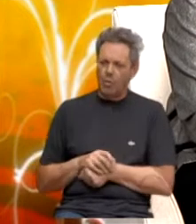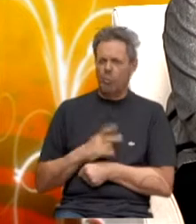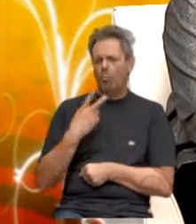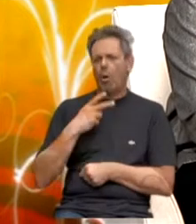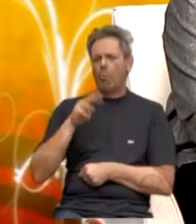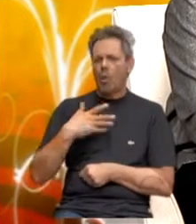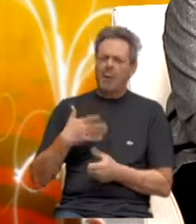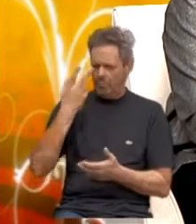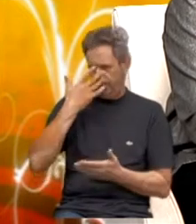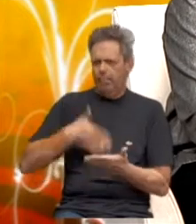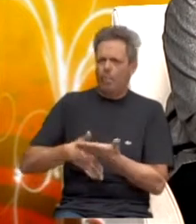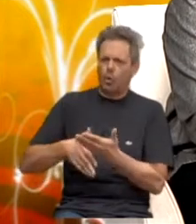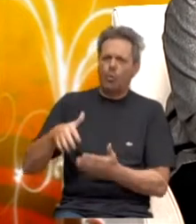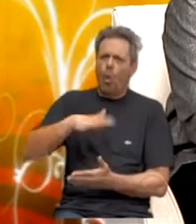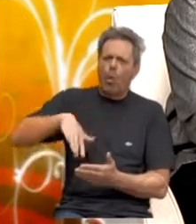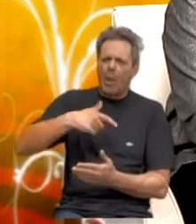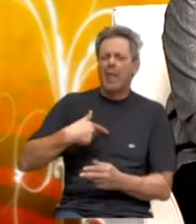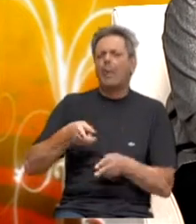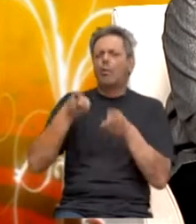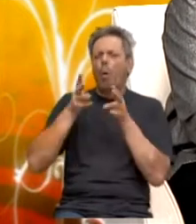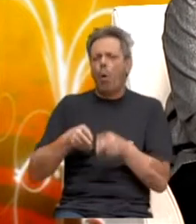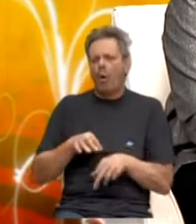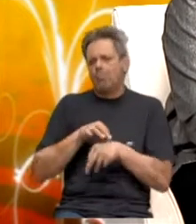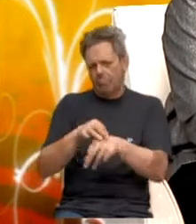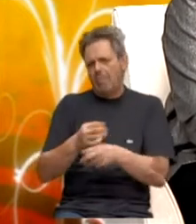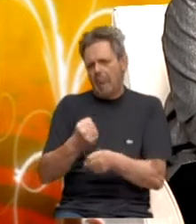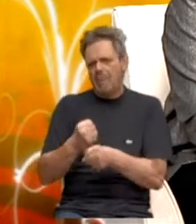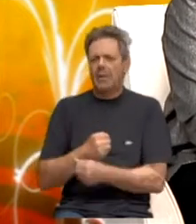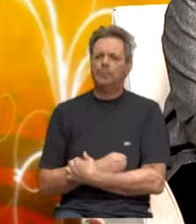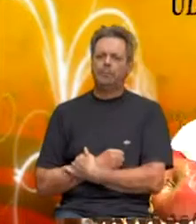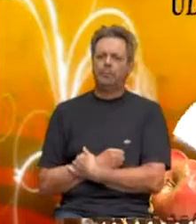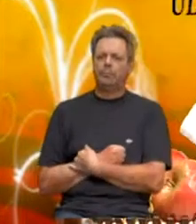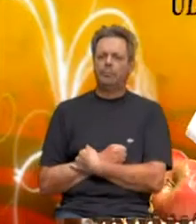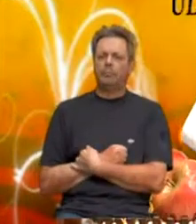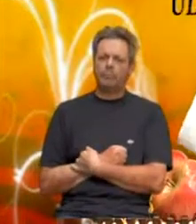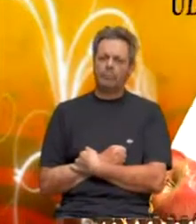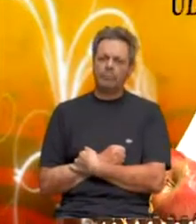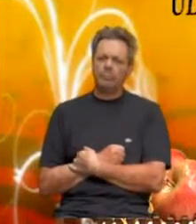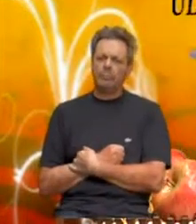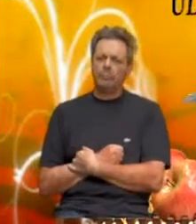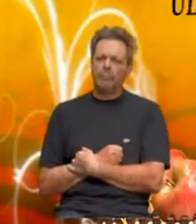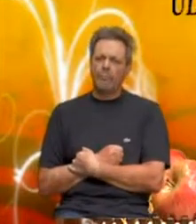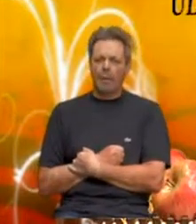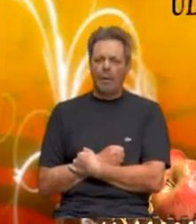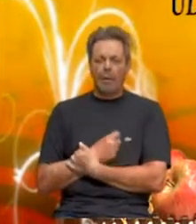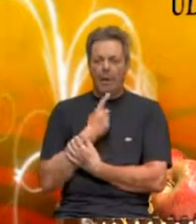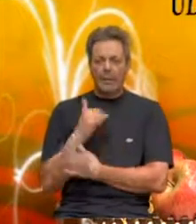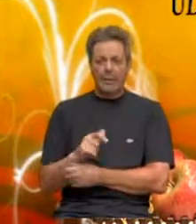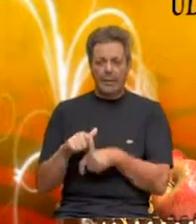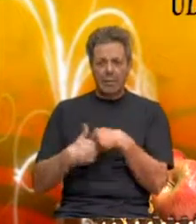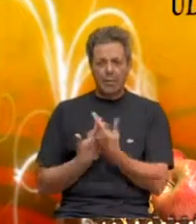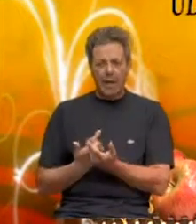imati podršku okoline da bi to sve skupa mogli provesti u djelo. Rekli ste sada jednu stvar koju je danas akademik Reiner